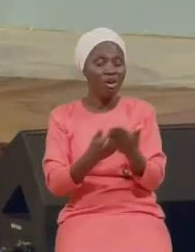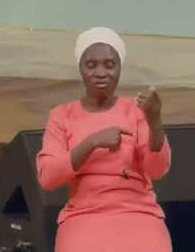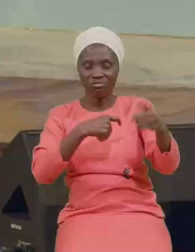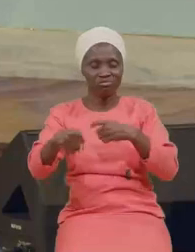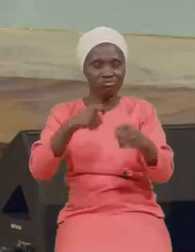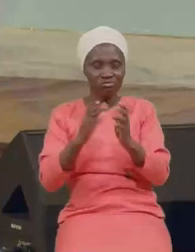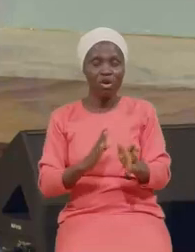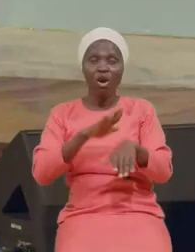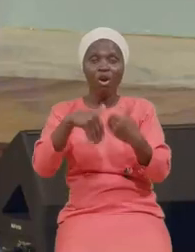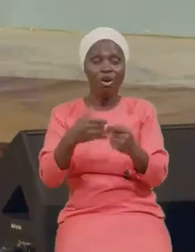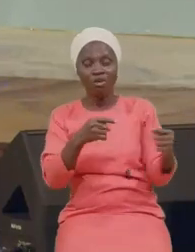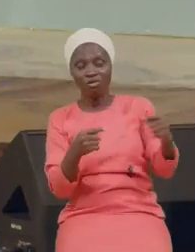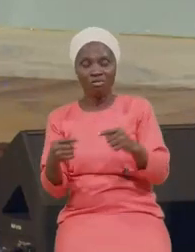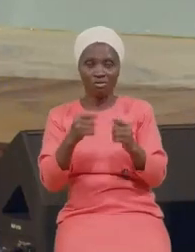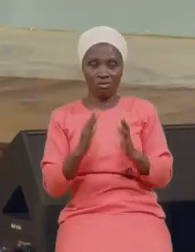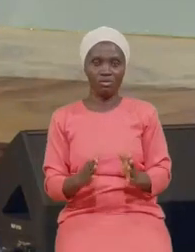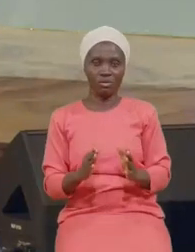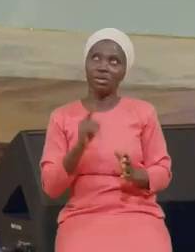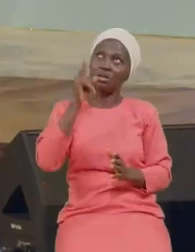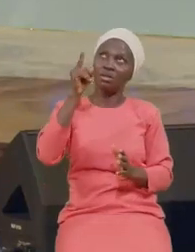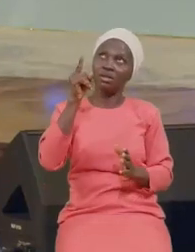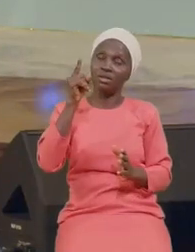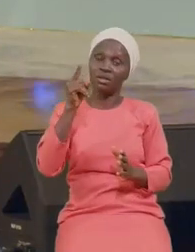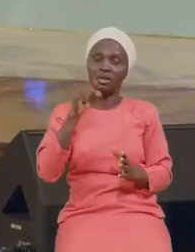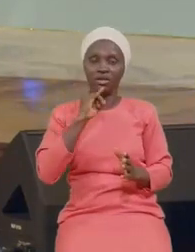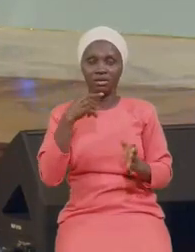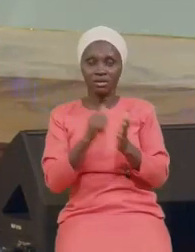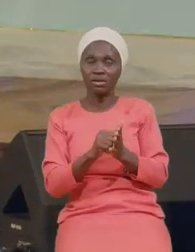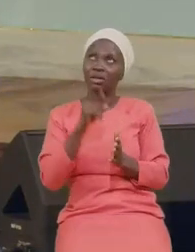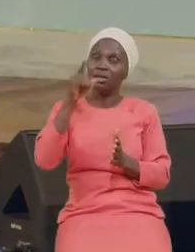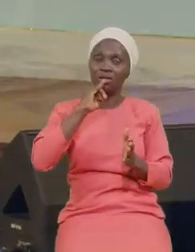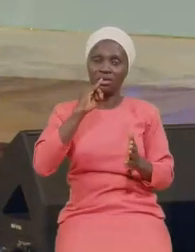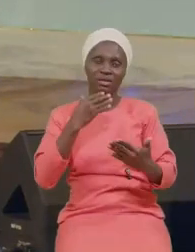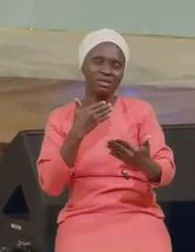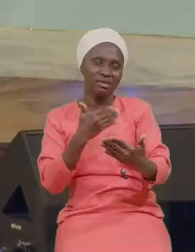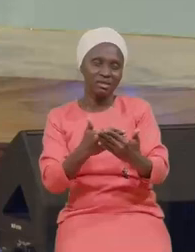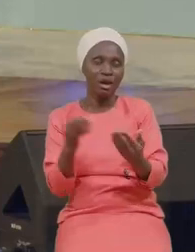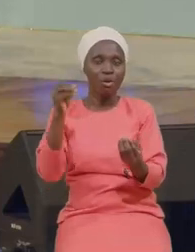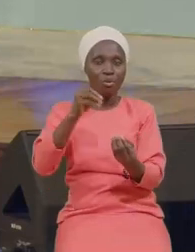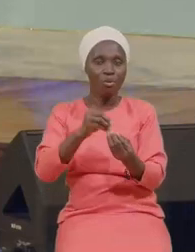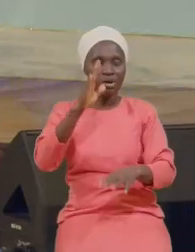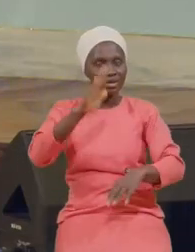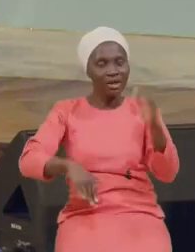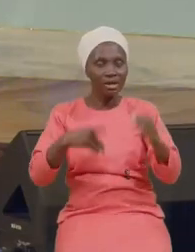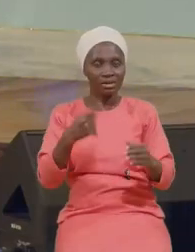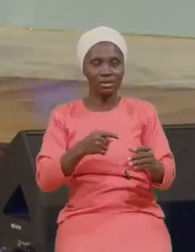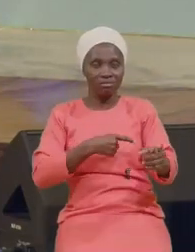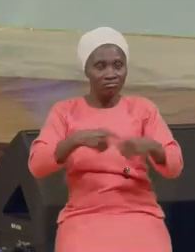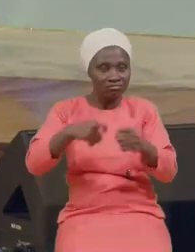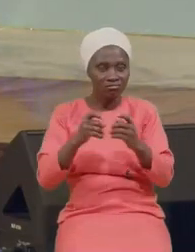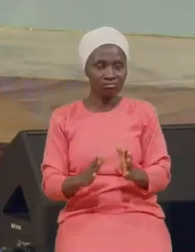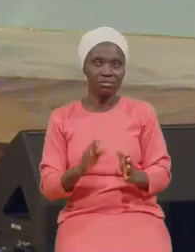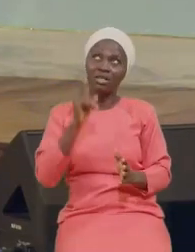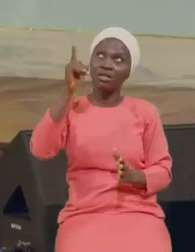antagonistes il a dit que il est plus proche que les persécuteurs il est plus proche